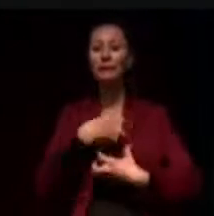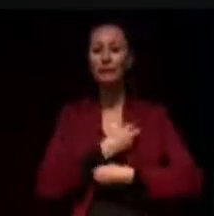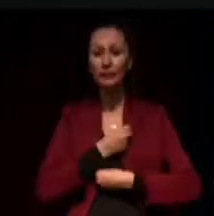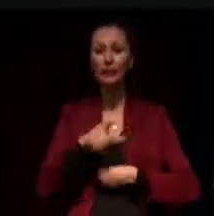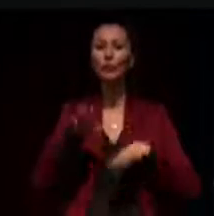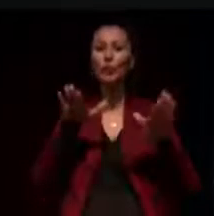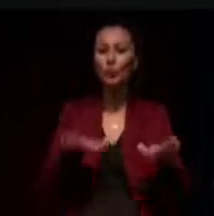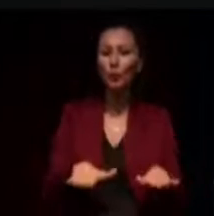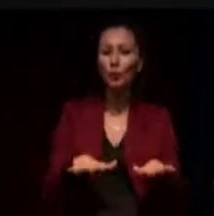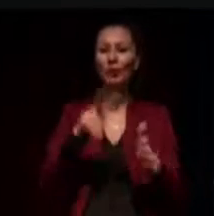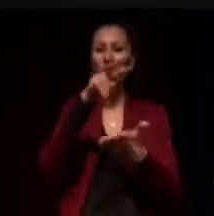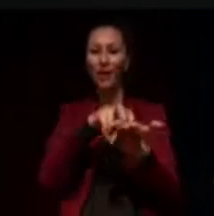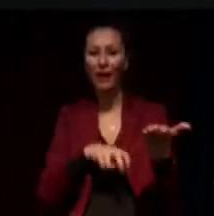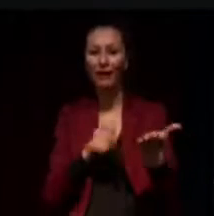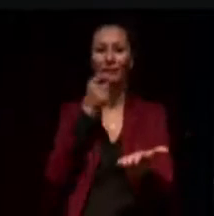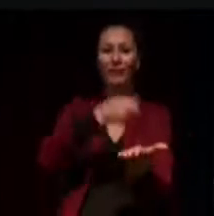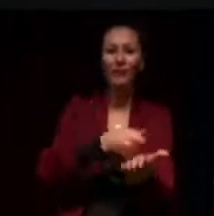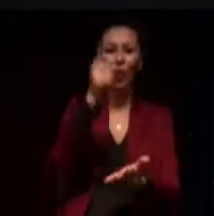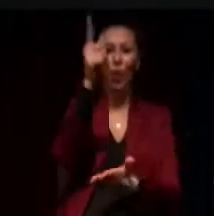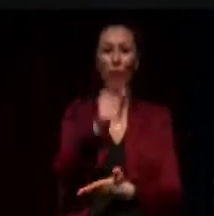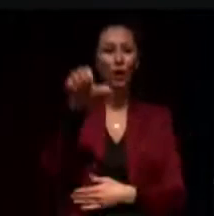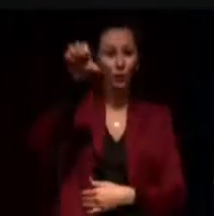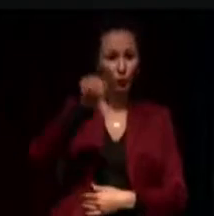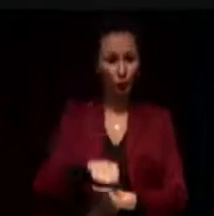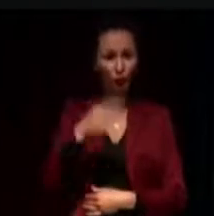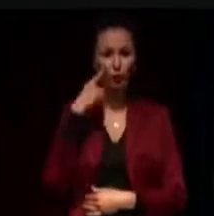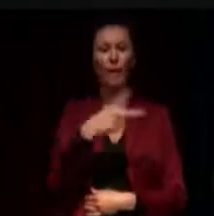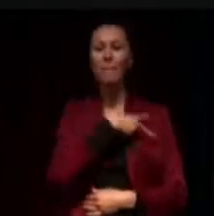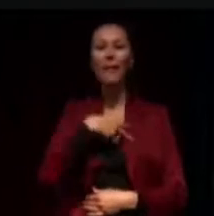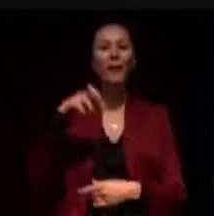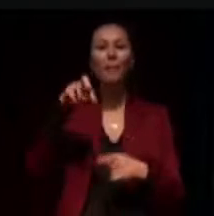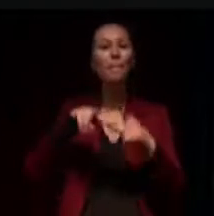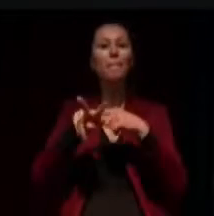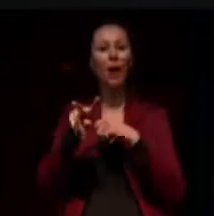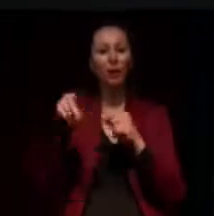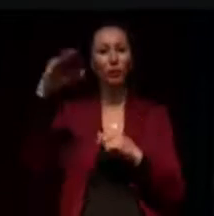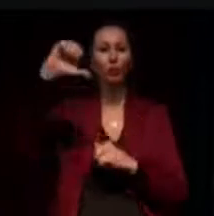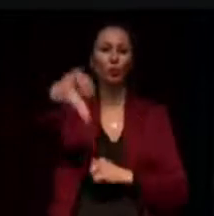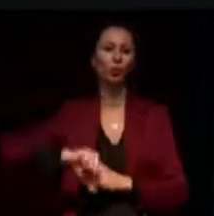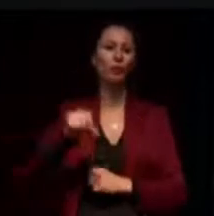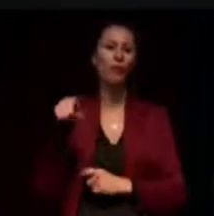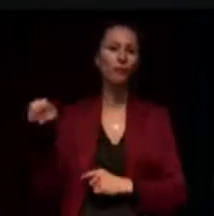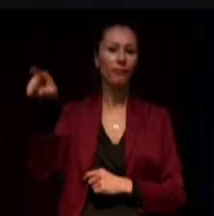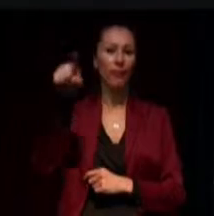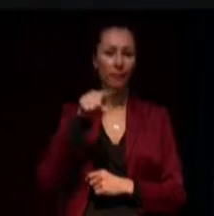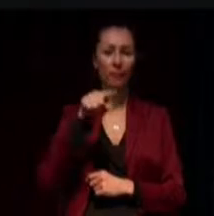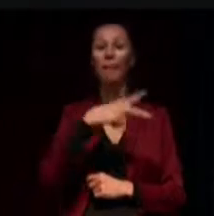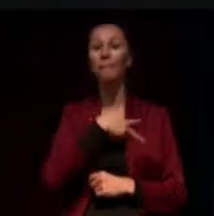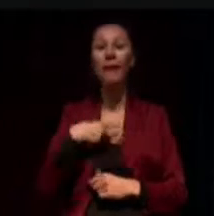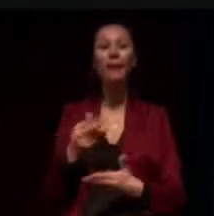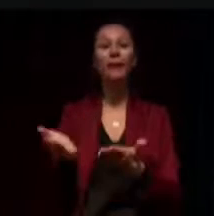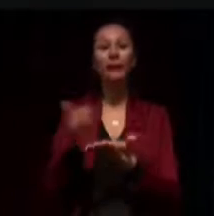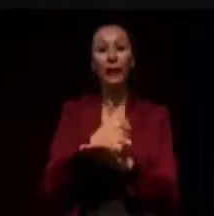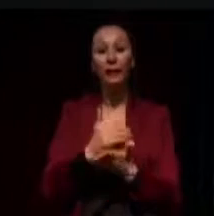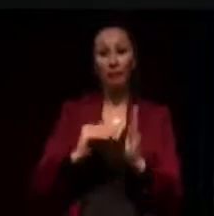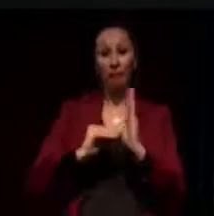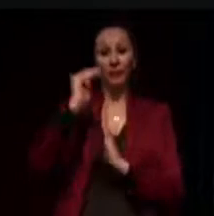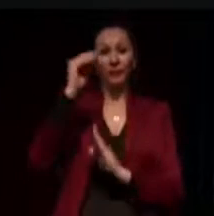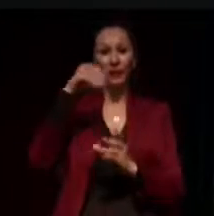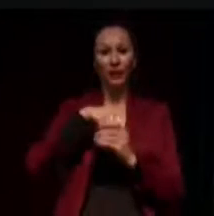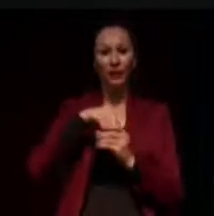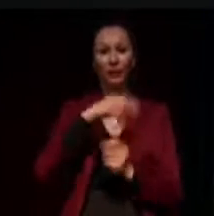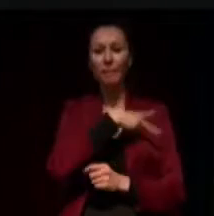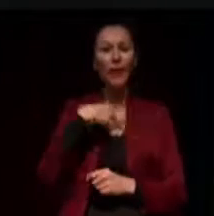sıkıntıların, durgunlukların, vergi tahsilat oranlarının düştükçe belediyelerin payları da düşmektedir. Belediye gelirlerin